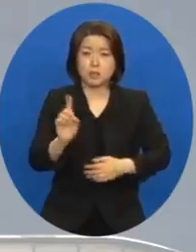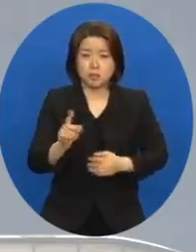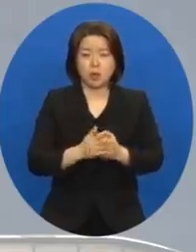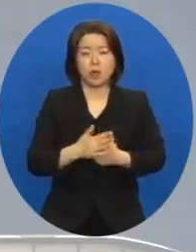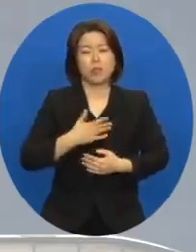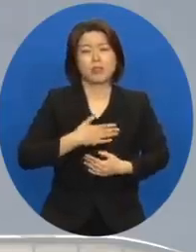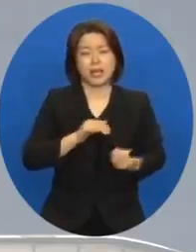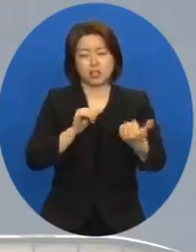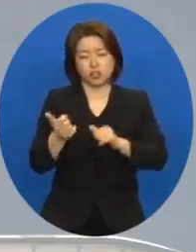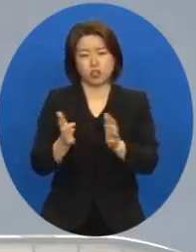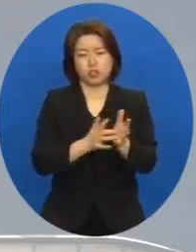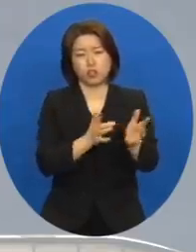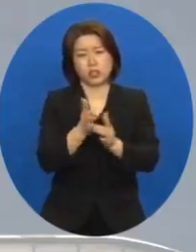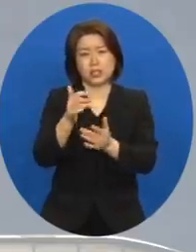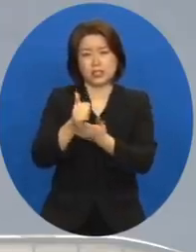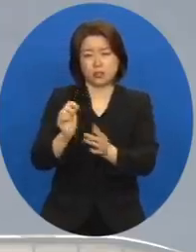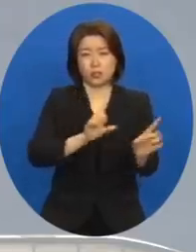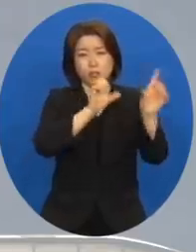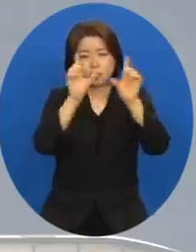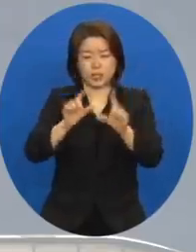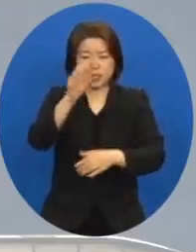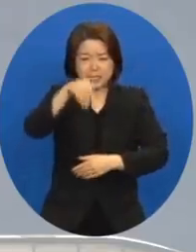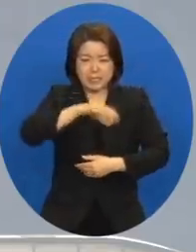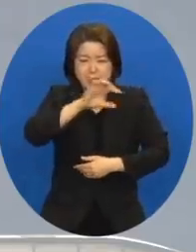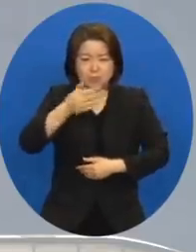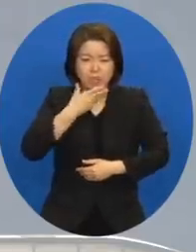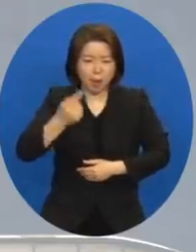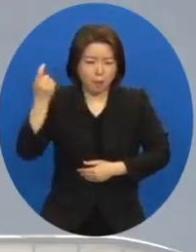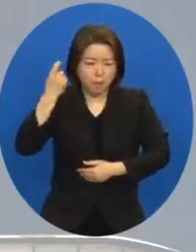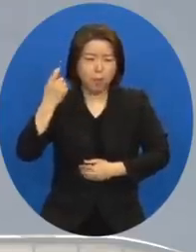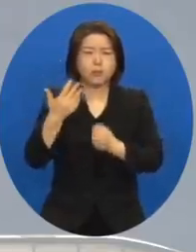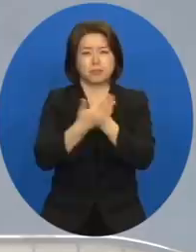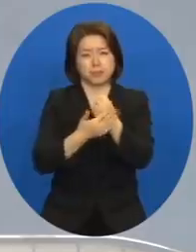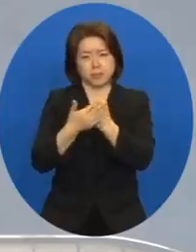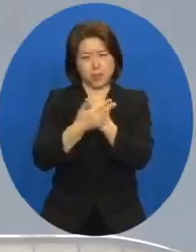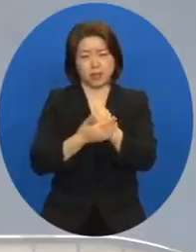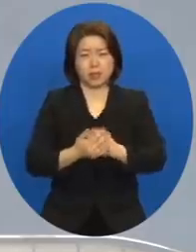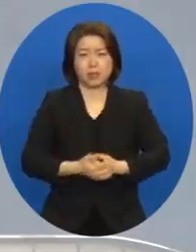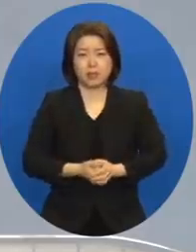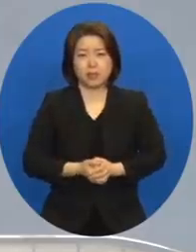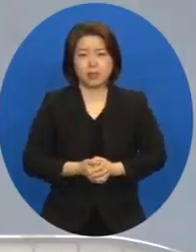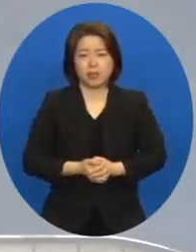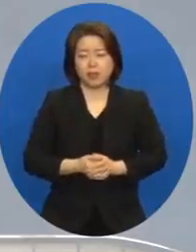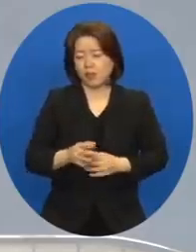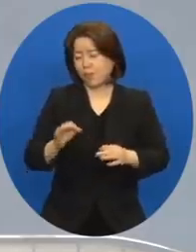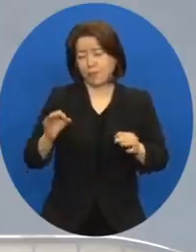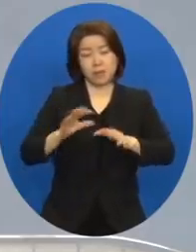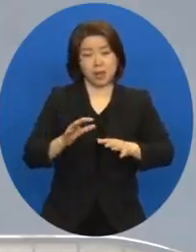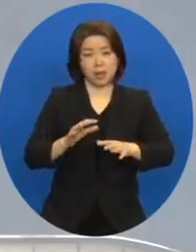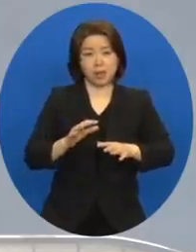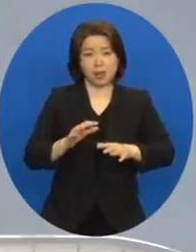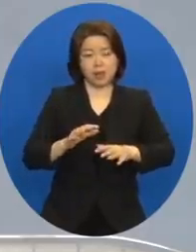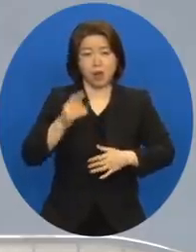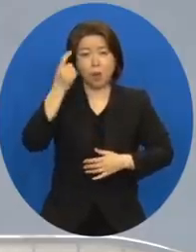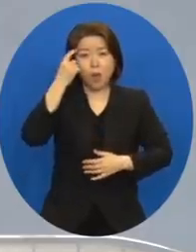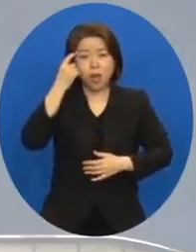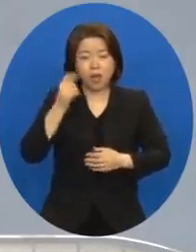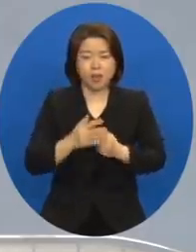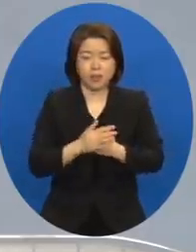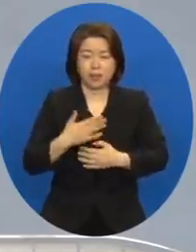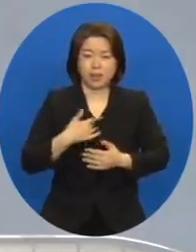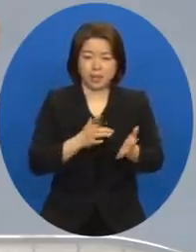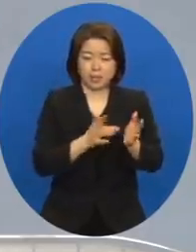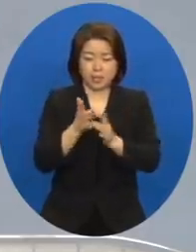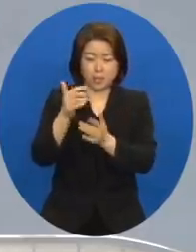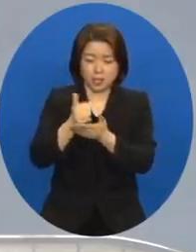나는 죽고 예수로 사는 십자가의 복음 때문이었습니다 깜짝놀랐어요 내가 예수님과